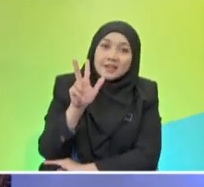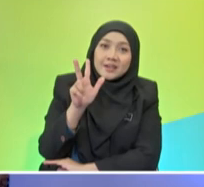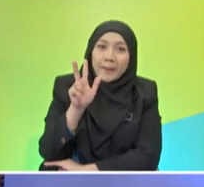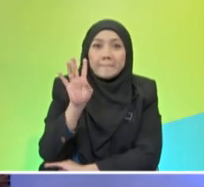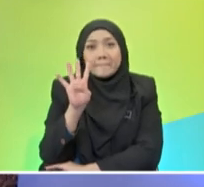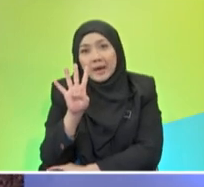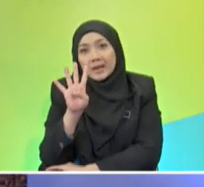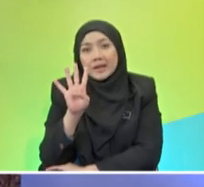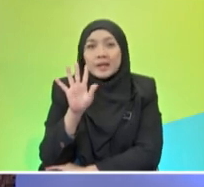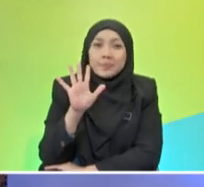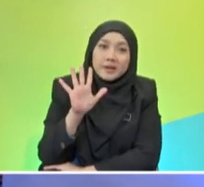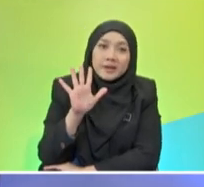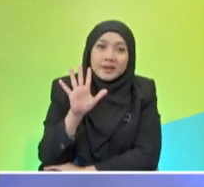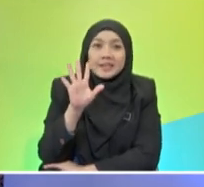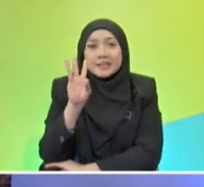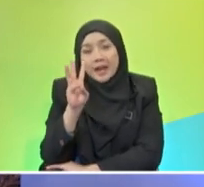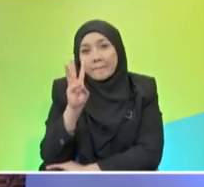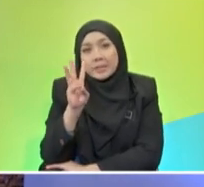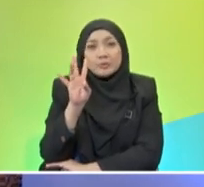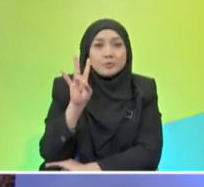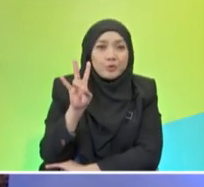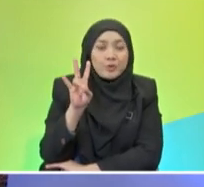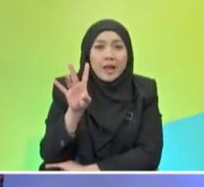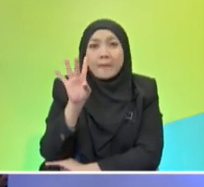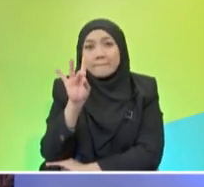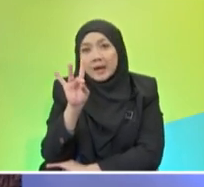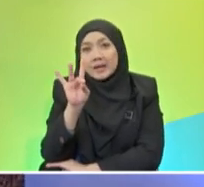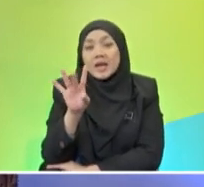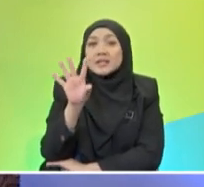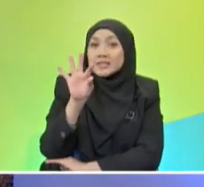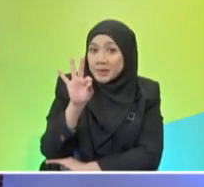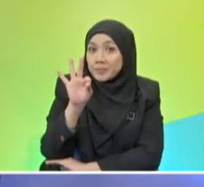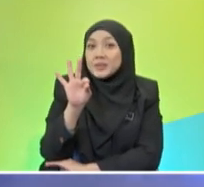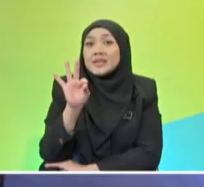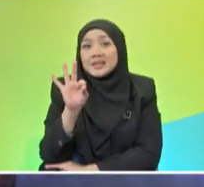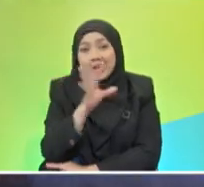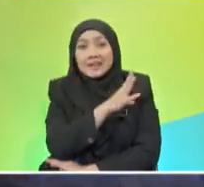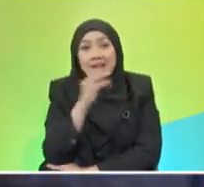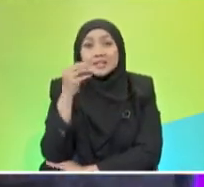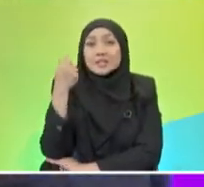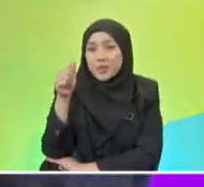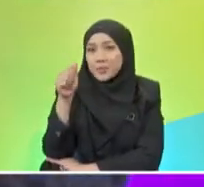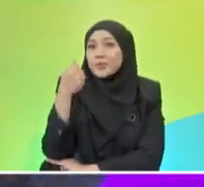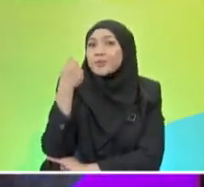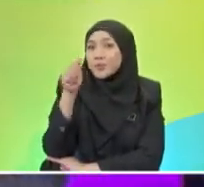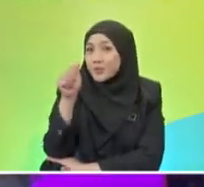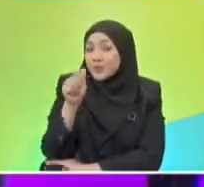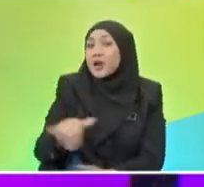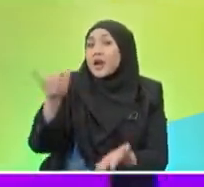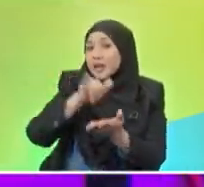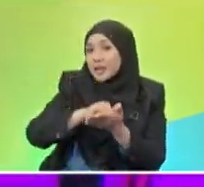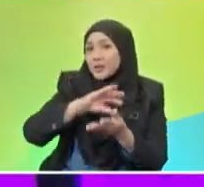Tiga, empat, lima, enam, tujuh, lapan, sembilan dan